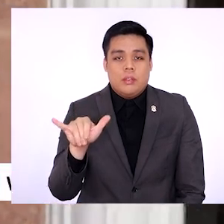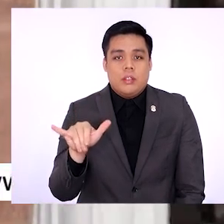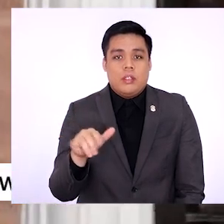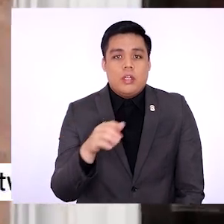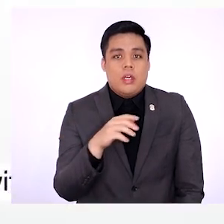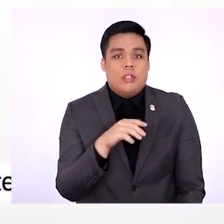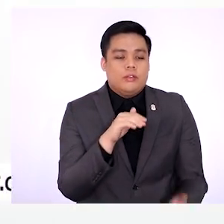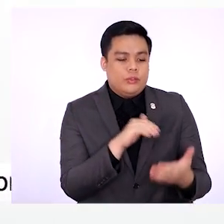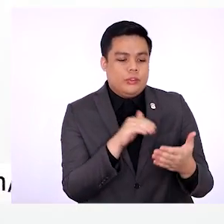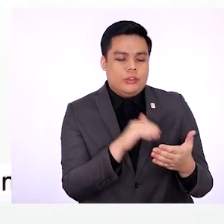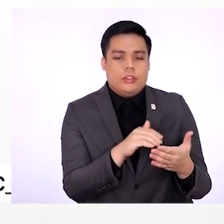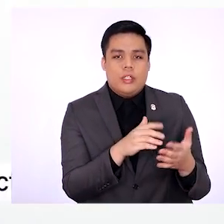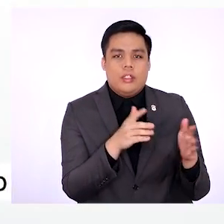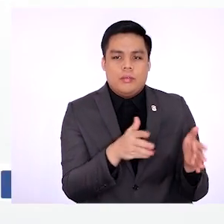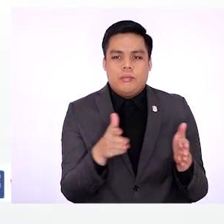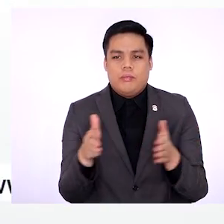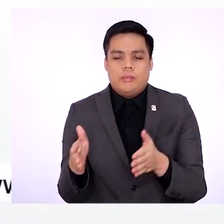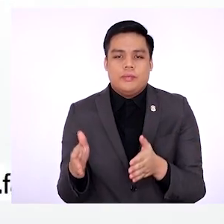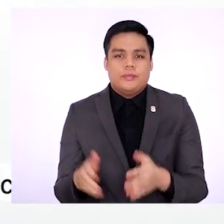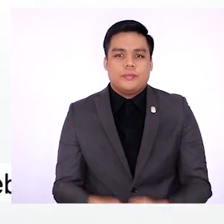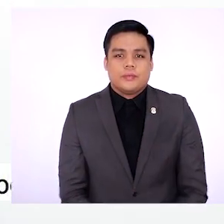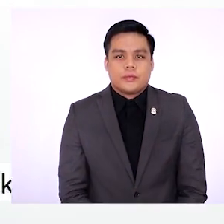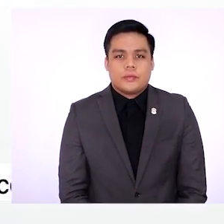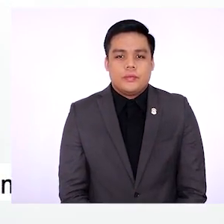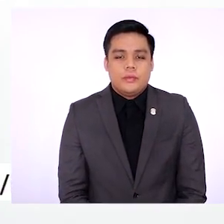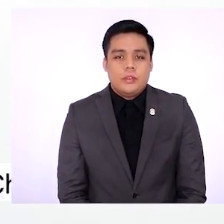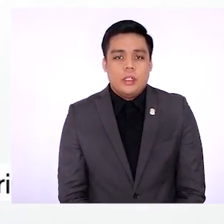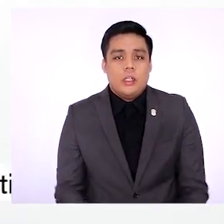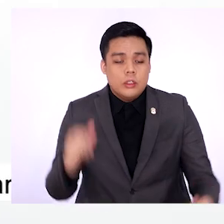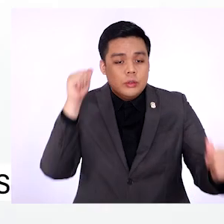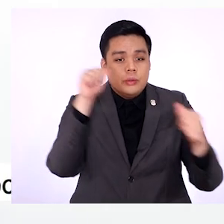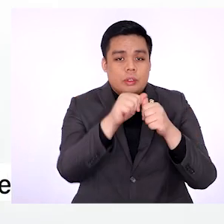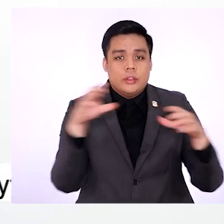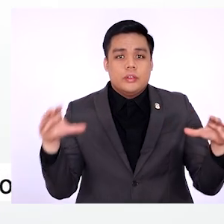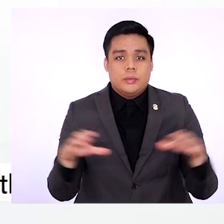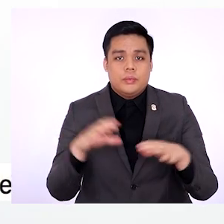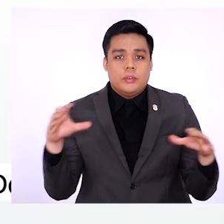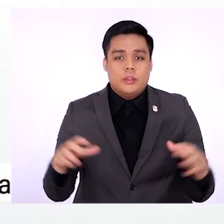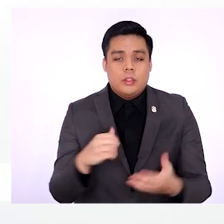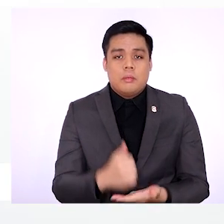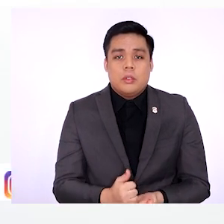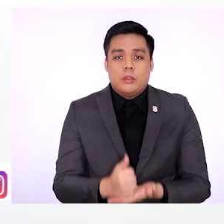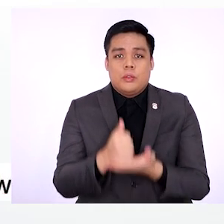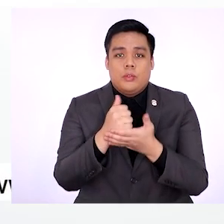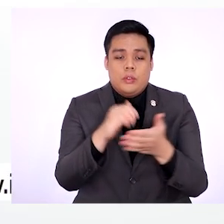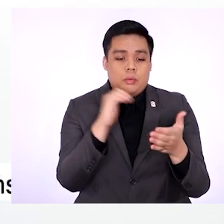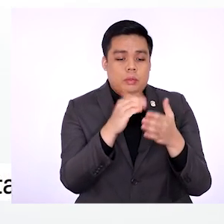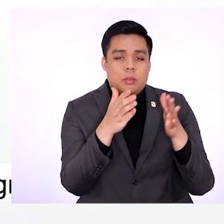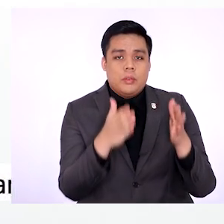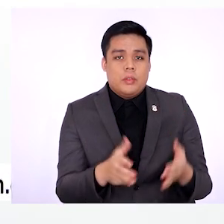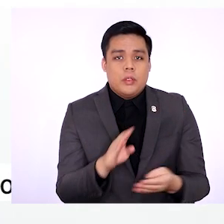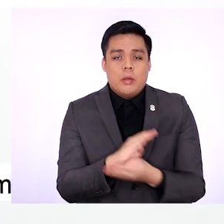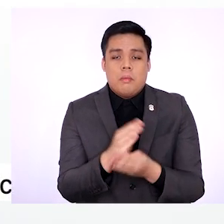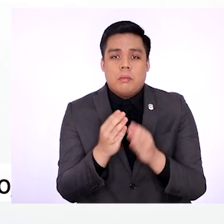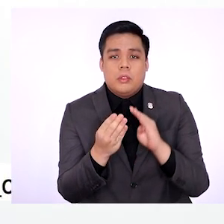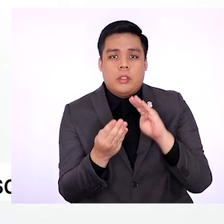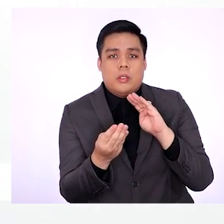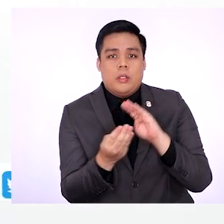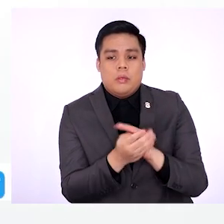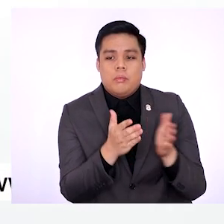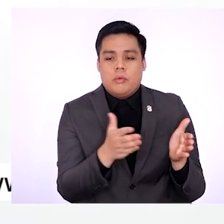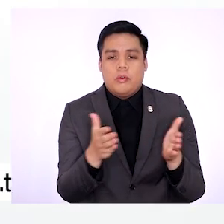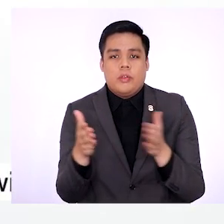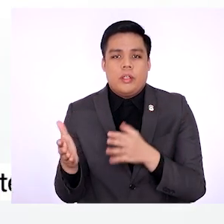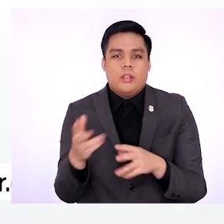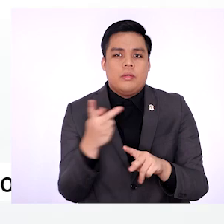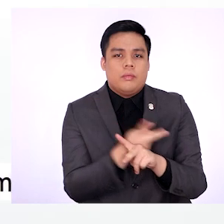Study Planner. Naglalayon po ang aktibidad na ito upang matulungan po ang bawat mag-aaral na maging organisado at